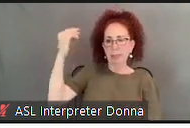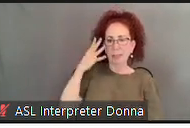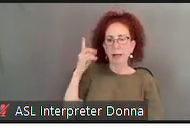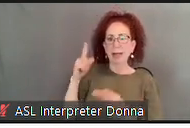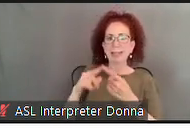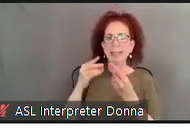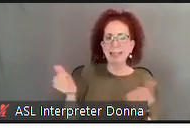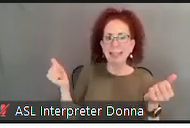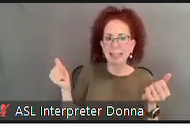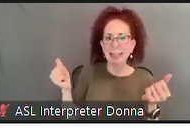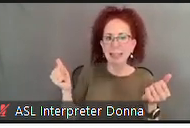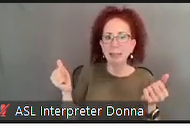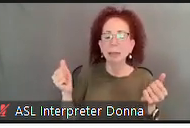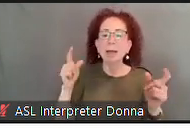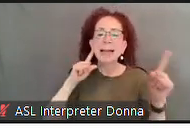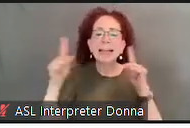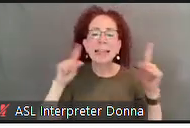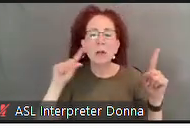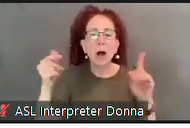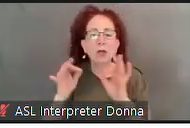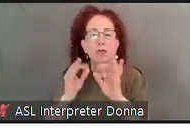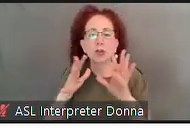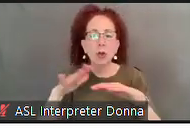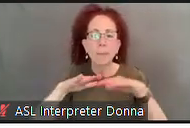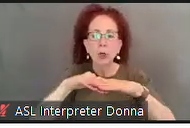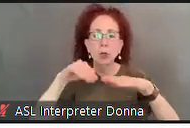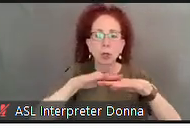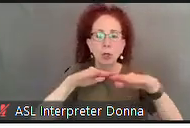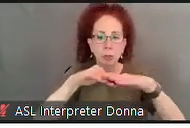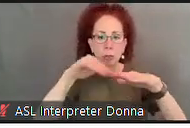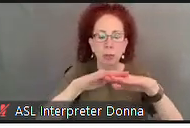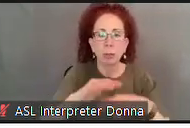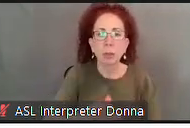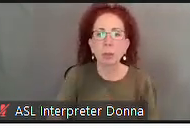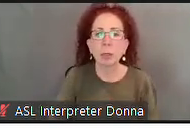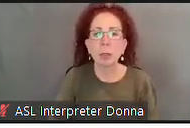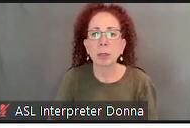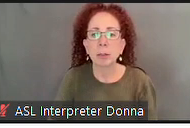Nó làm cho cái da trở nên rất là đau đớn, đỏ.